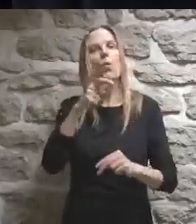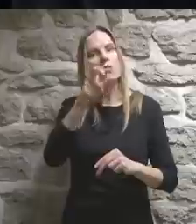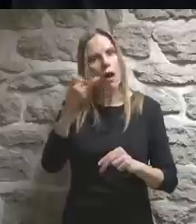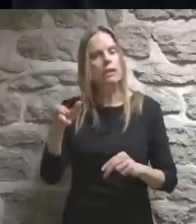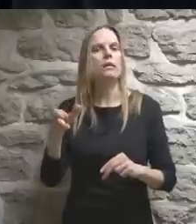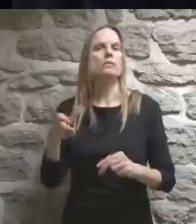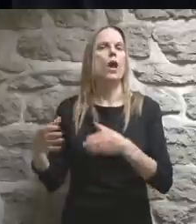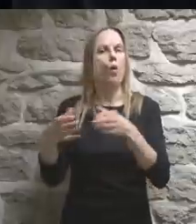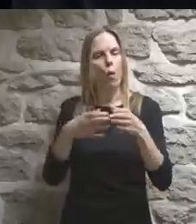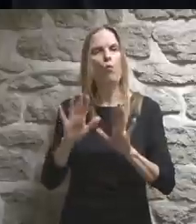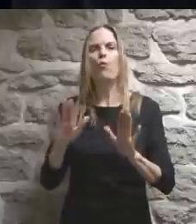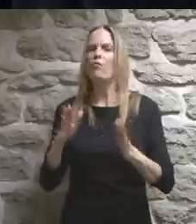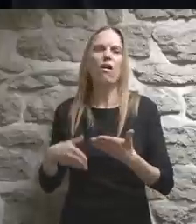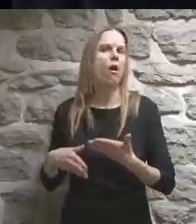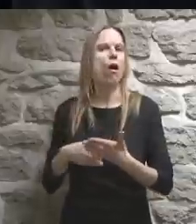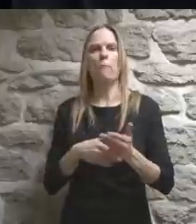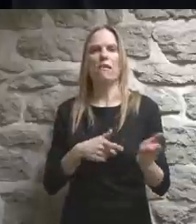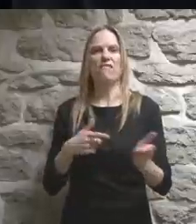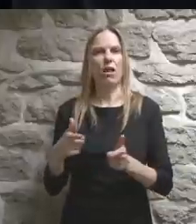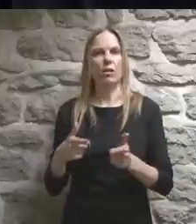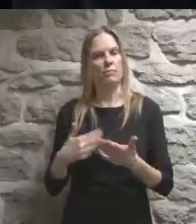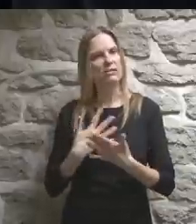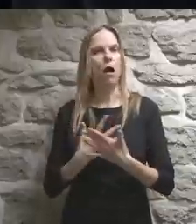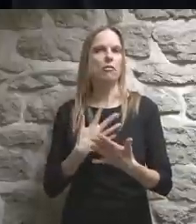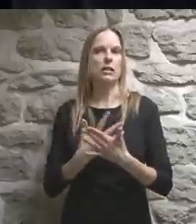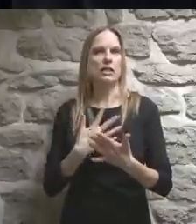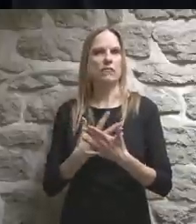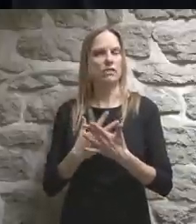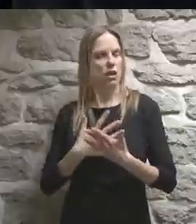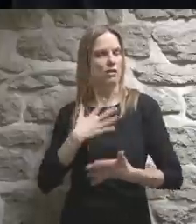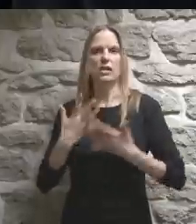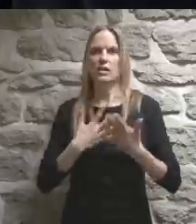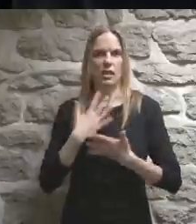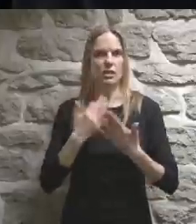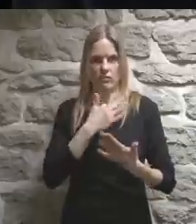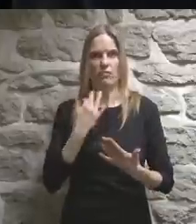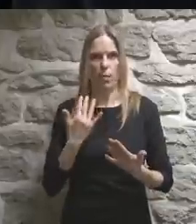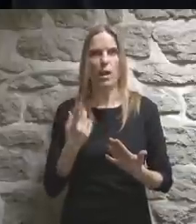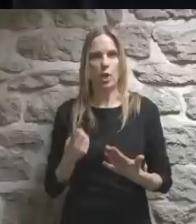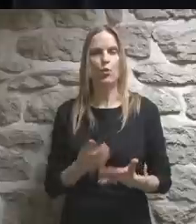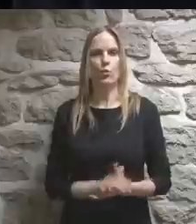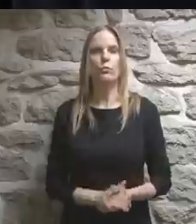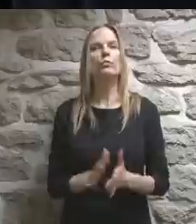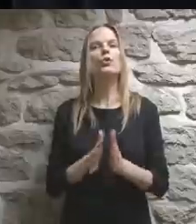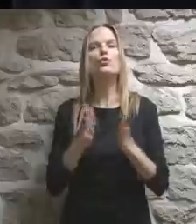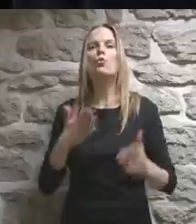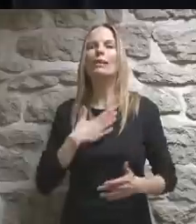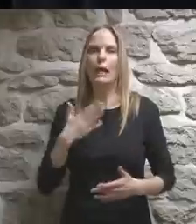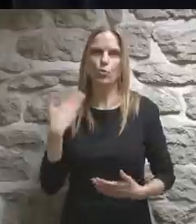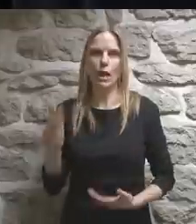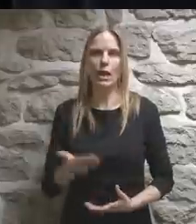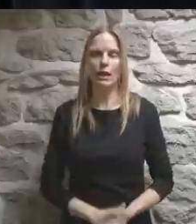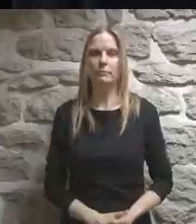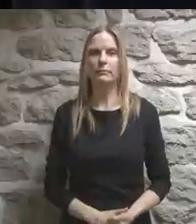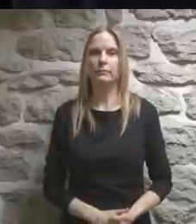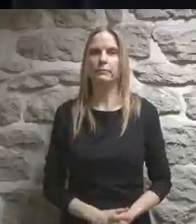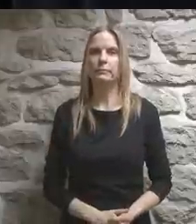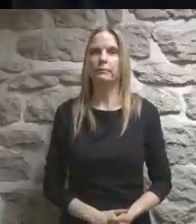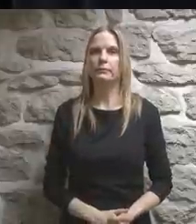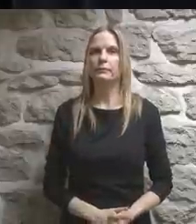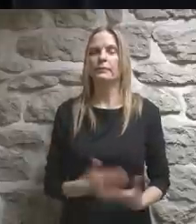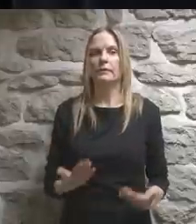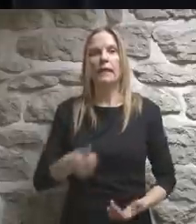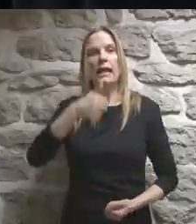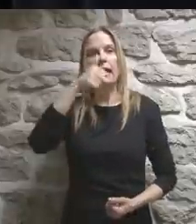väga abivalmis, väga aktiivne, väga head initsiatiivi näitab üles, et veel kord suured tänud nendele. Me